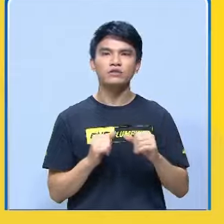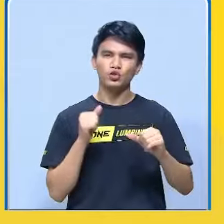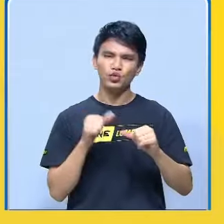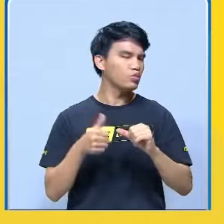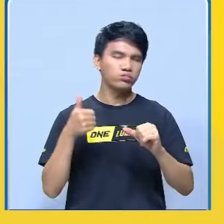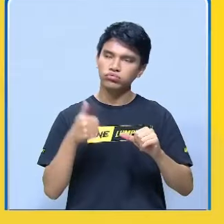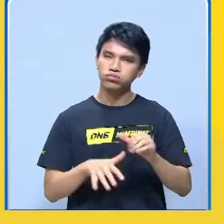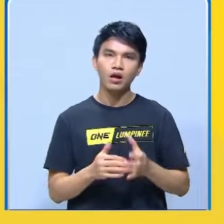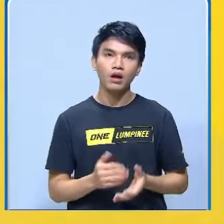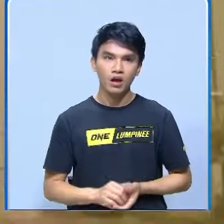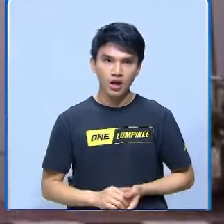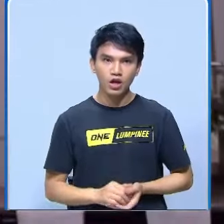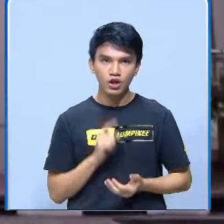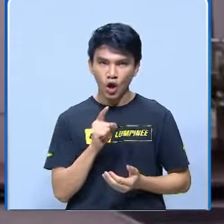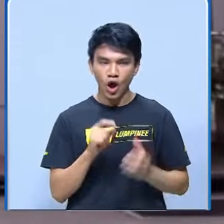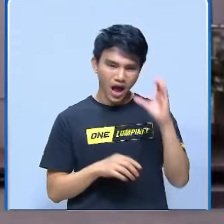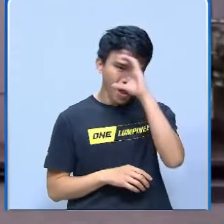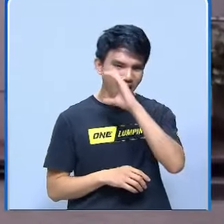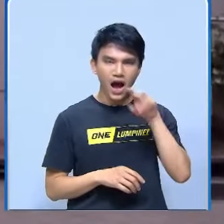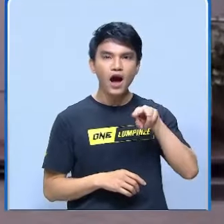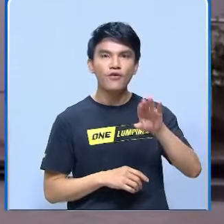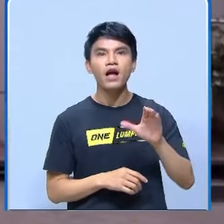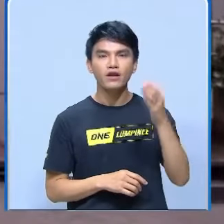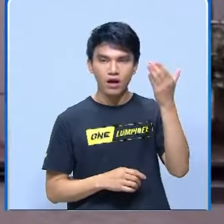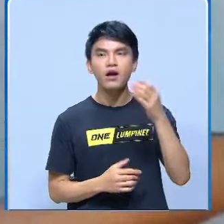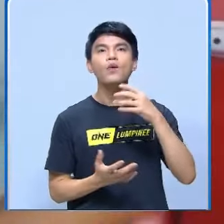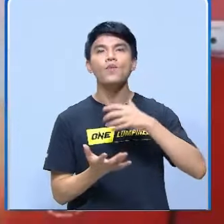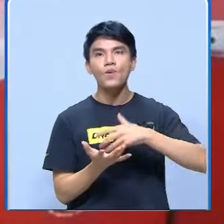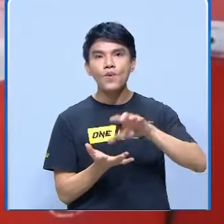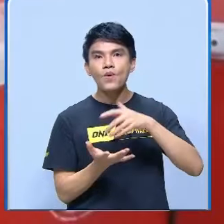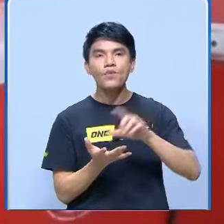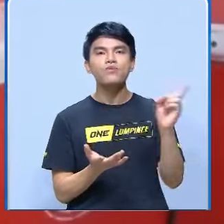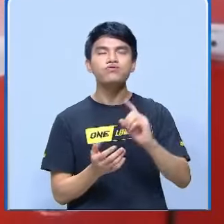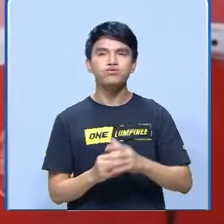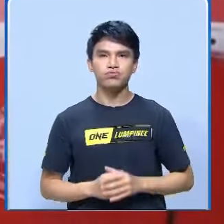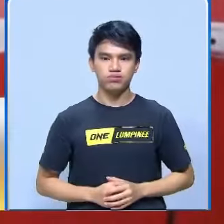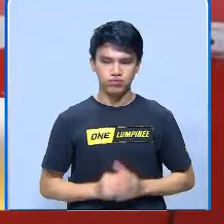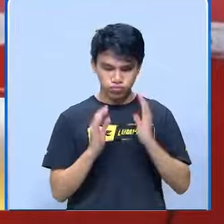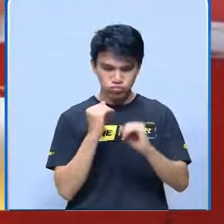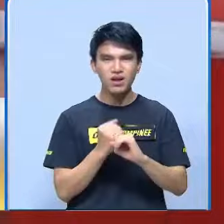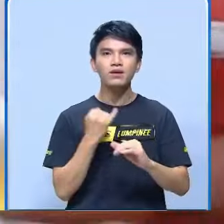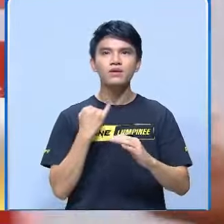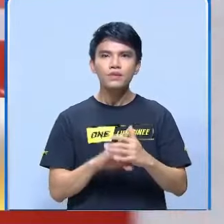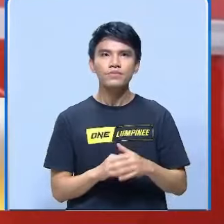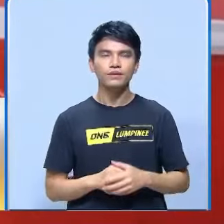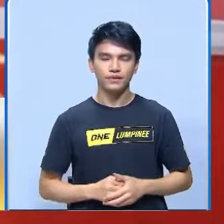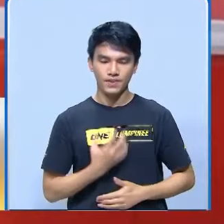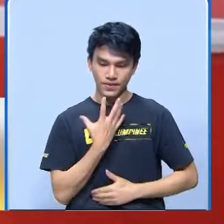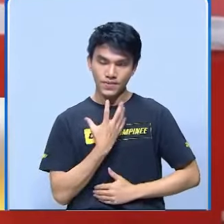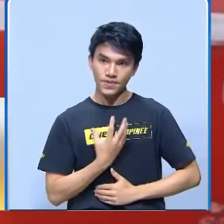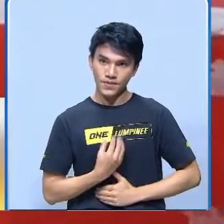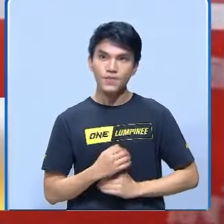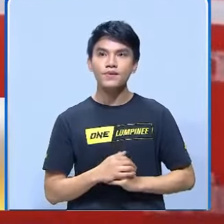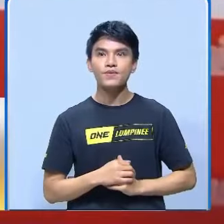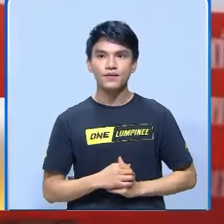จะต้องเอารถไปตามแฟนให้ได้เล่าให้ฟังแบบนี้นะคุณผู้ชมนะคือคนที่ก่อเหตุยืนคอตกหน้าเศร้ากันไปเลยอ่ะคน